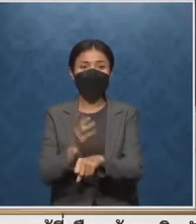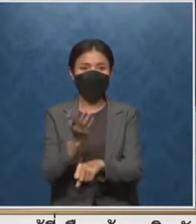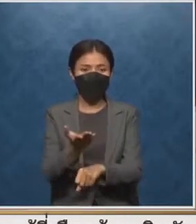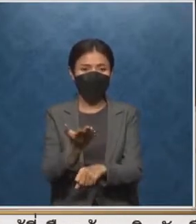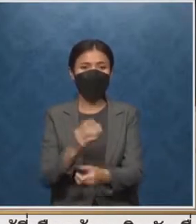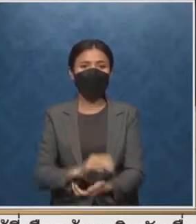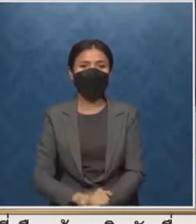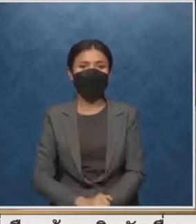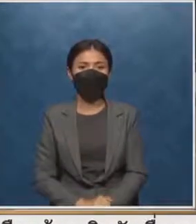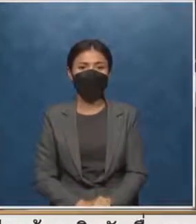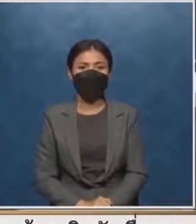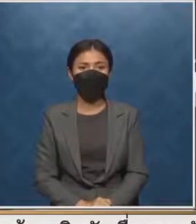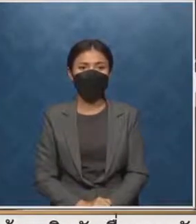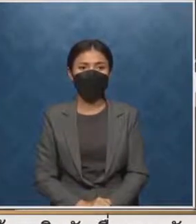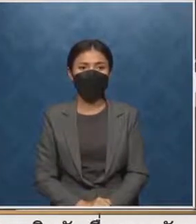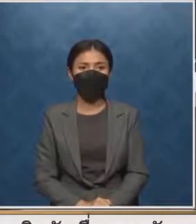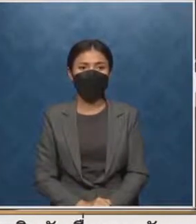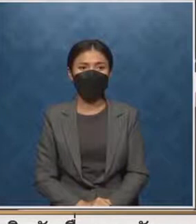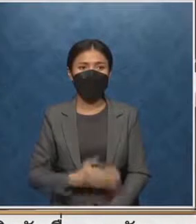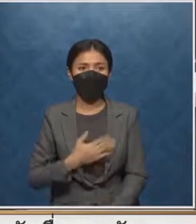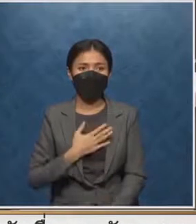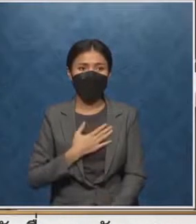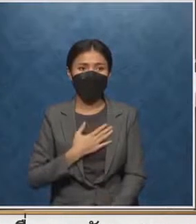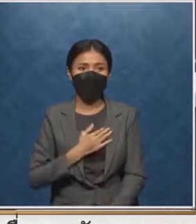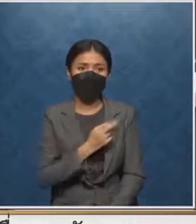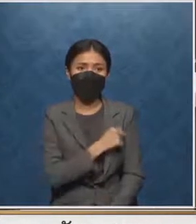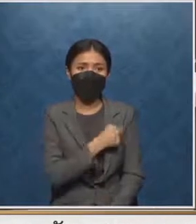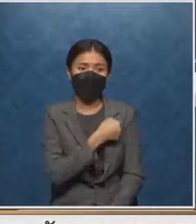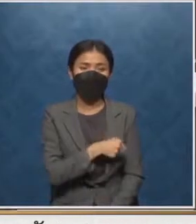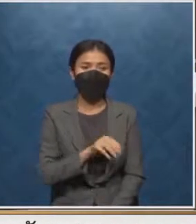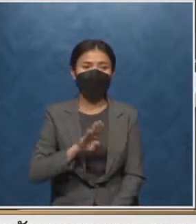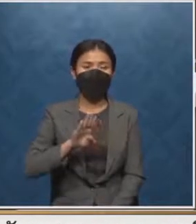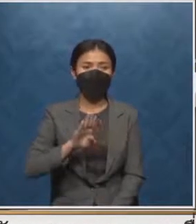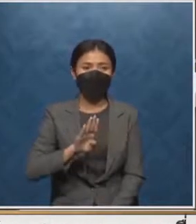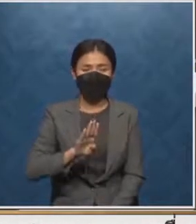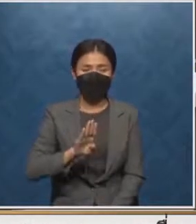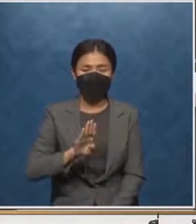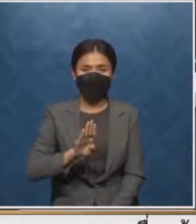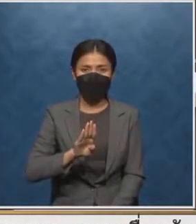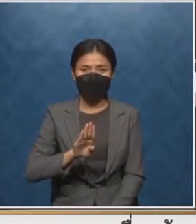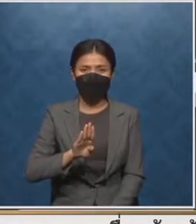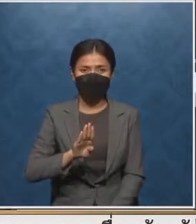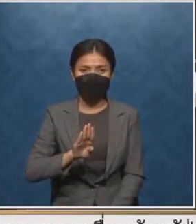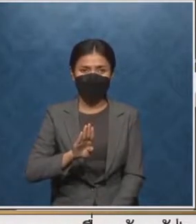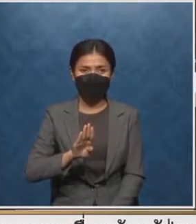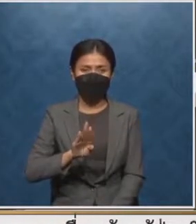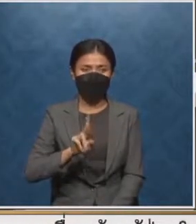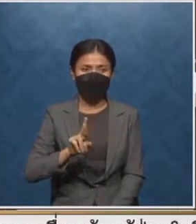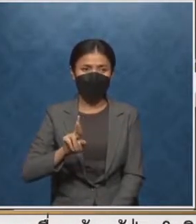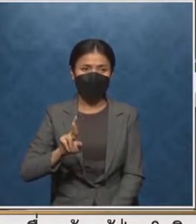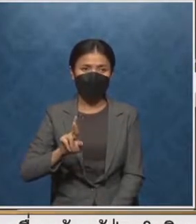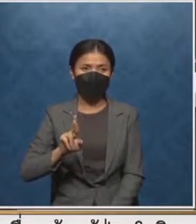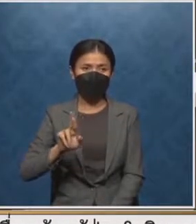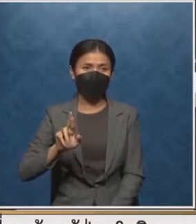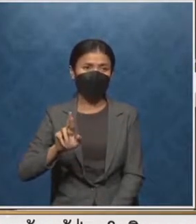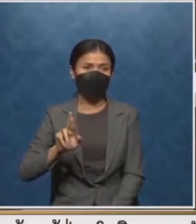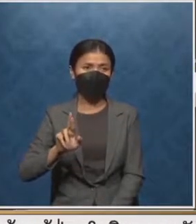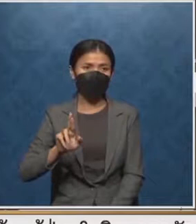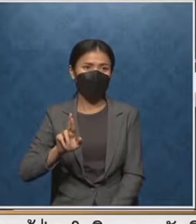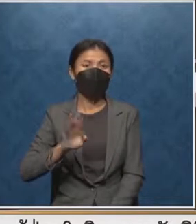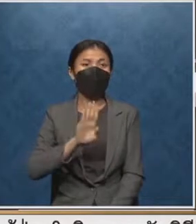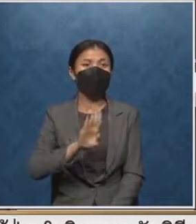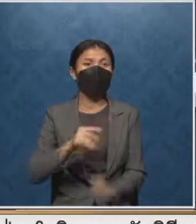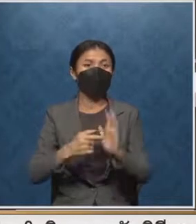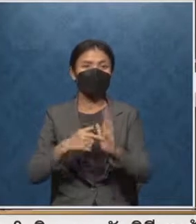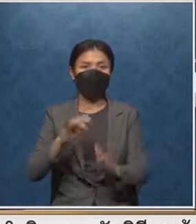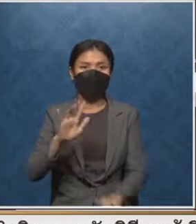ที่เคารพกับผมนายแพทย์บัญญัติเจตนาจันทร์สมาชิกสภาผู้แทนราษฎรจังหวัดระยองพรรคประชาธิปัตย์